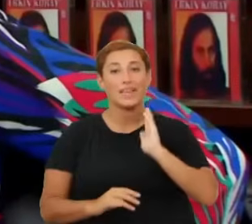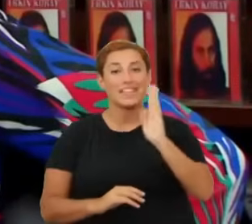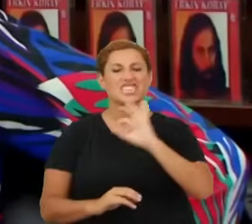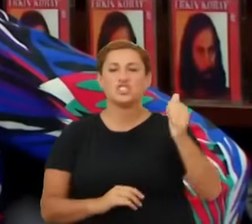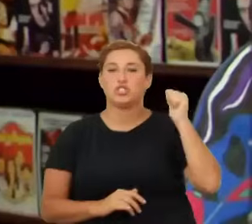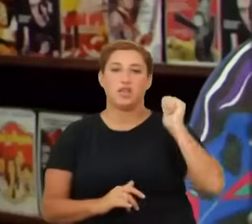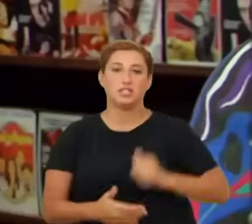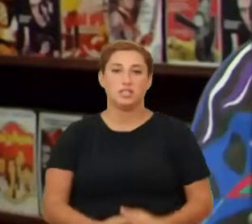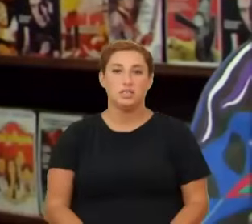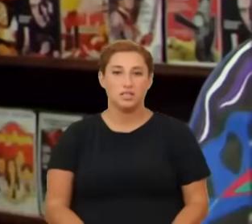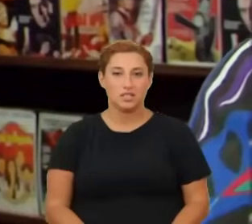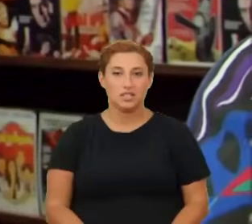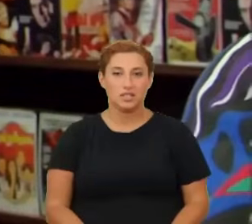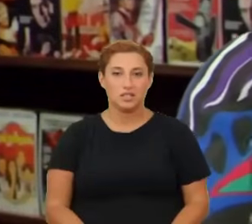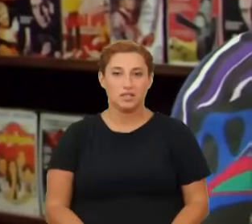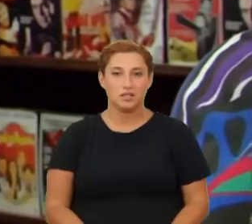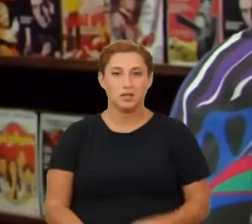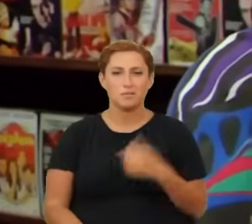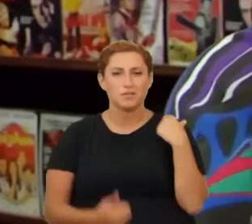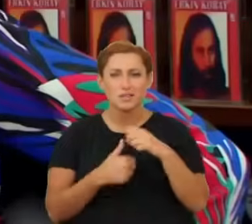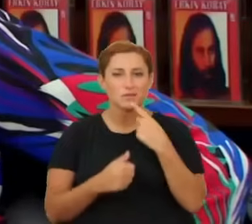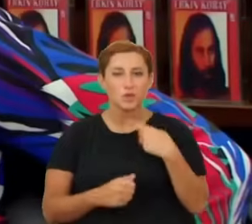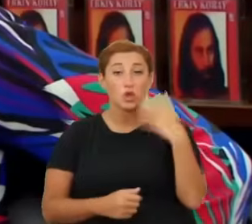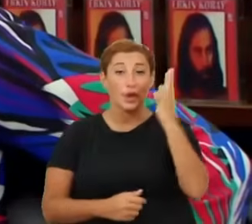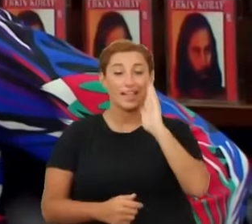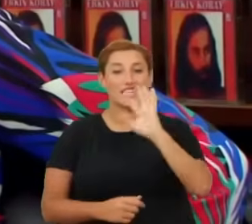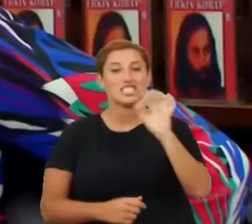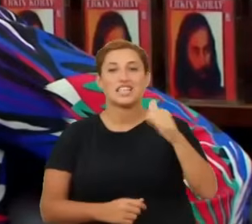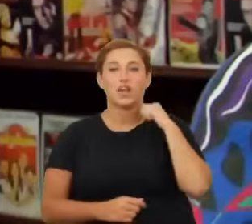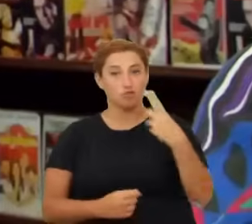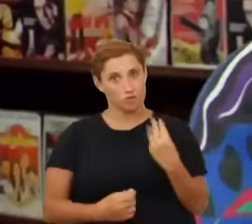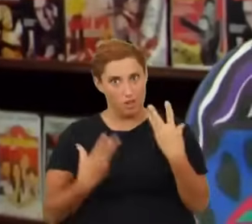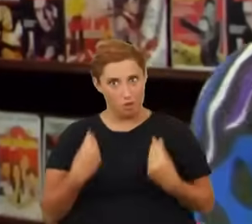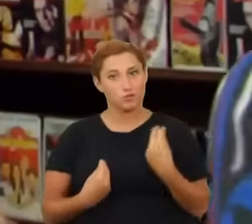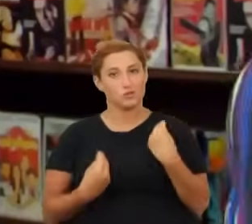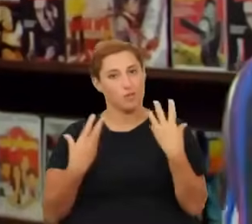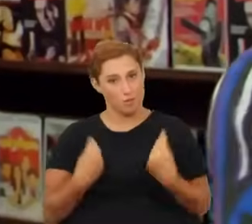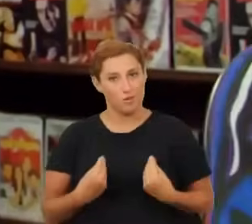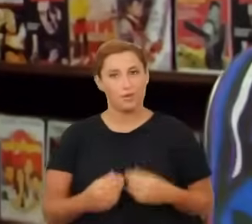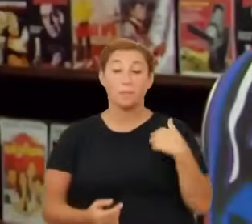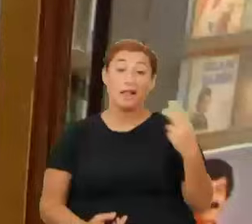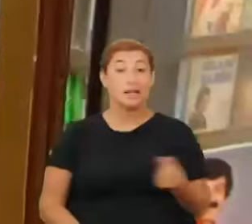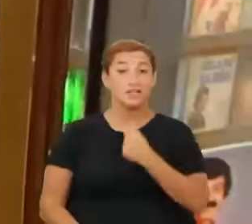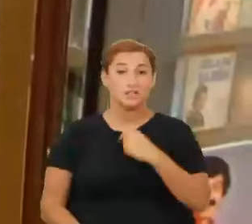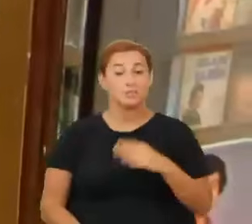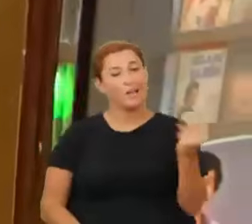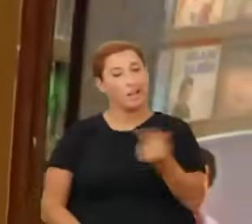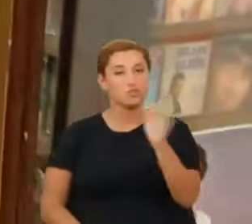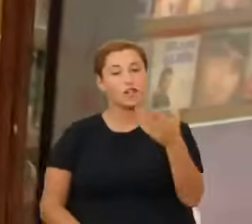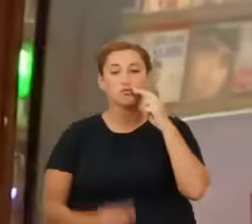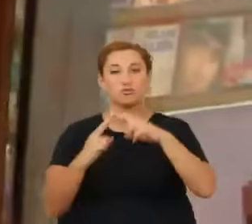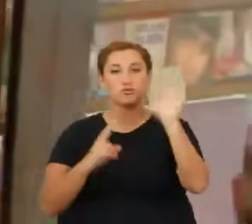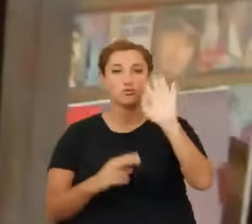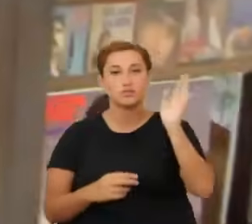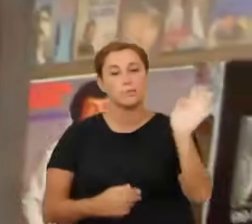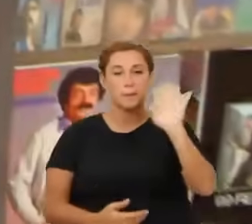geri. Bu bir oldu. Söyle, dört ileri hiç geri. Güzel oldu. Güzel oldu. Ben kaçtım. Topukla. Hadi görüşürüz.